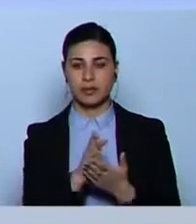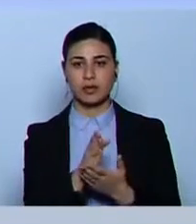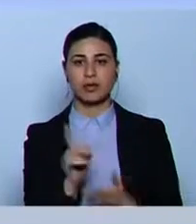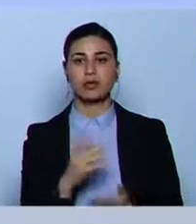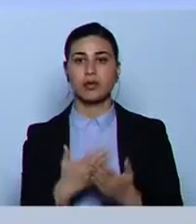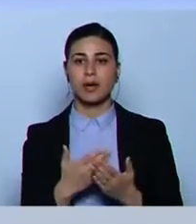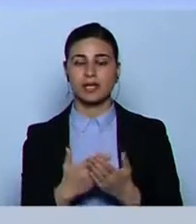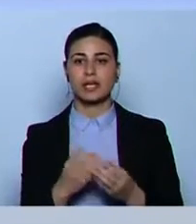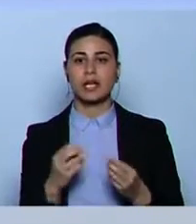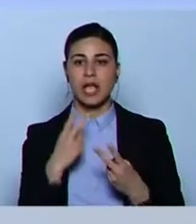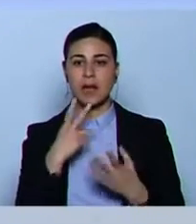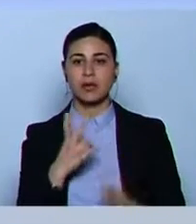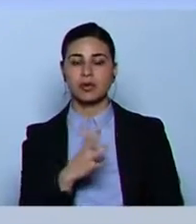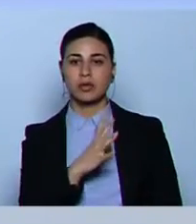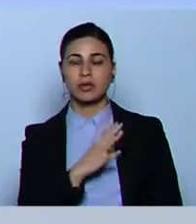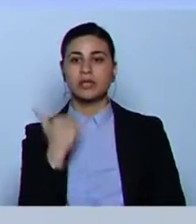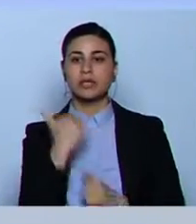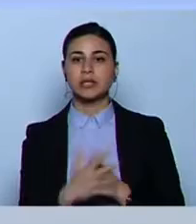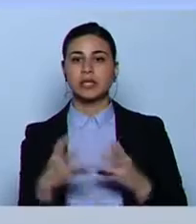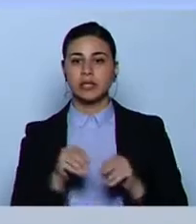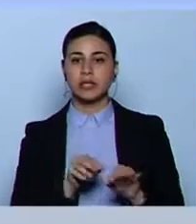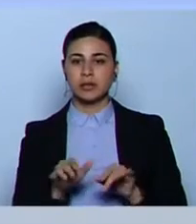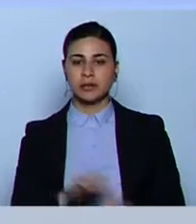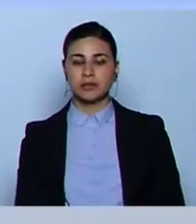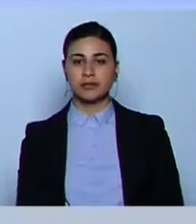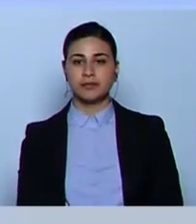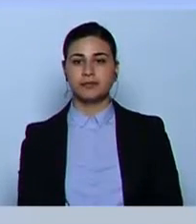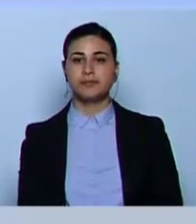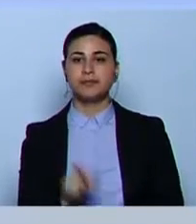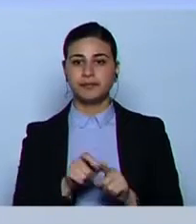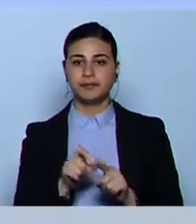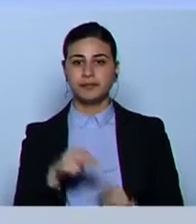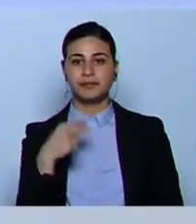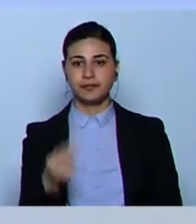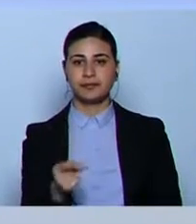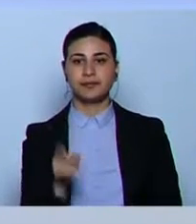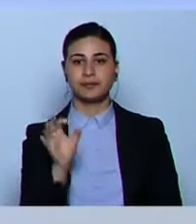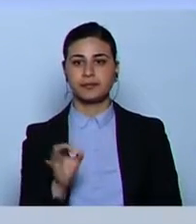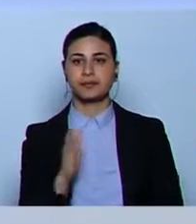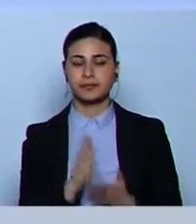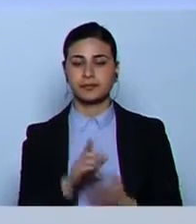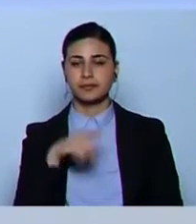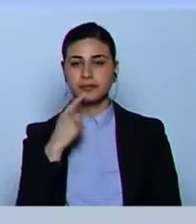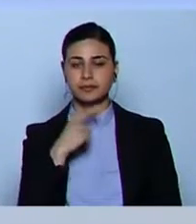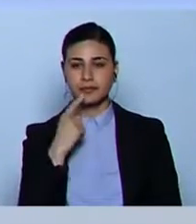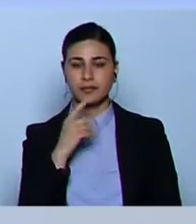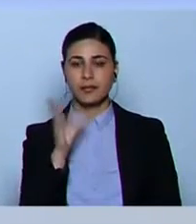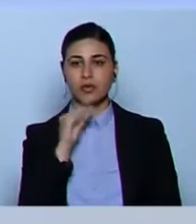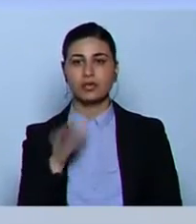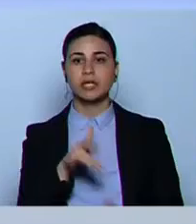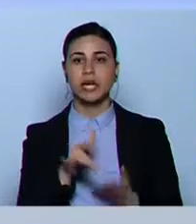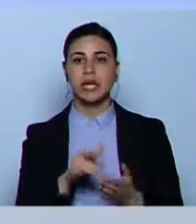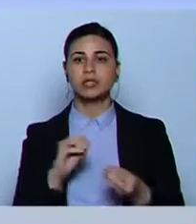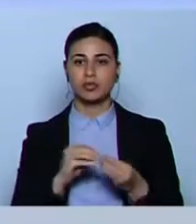თქვა, უფრო ეფექტური იყოს დეცენტრალიზაციის პროცესი. ბატონმა რეზომით ხოვა სიტყვა თქვენ სწორედ ის შემთხვევა ხართ, როცა ალბათ ქალაქის